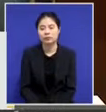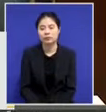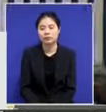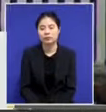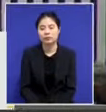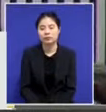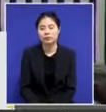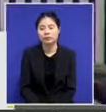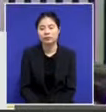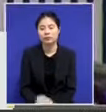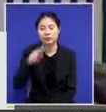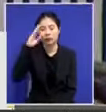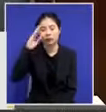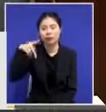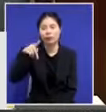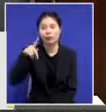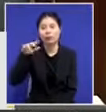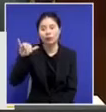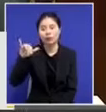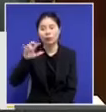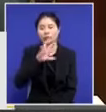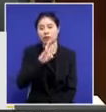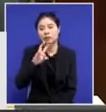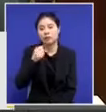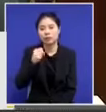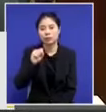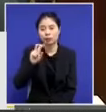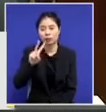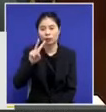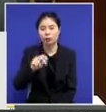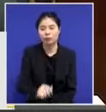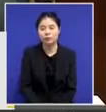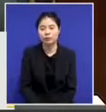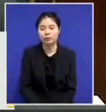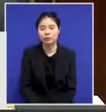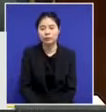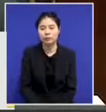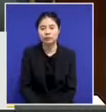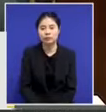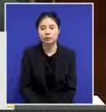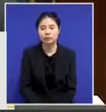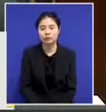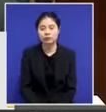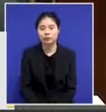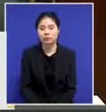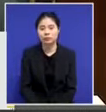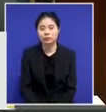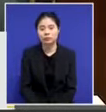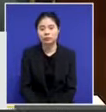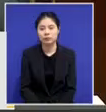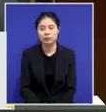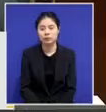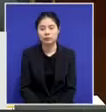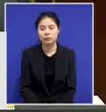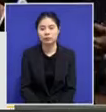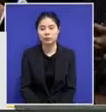เอกประยุทธ์จันทร์โอชาครับ 712นางอมรนางอมรัตน์โชค